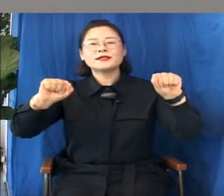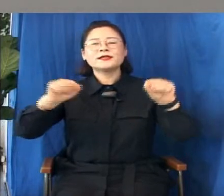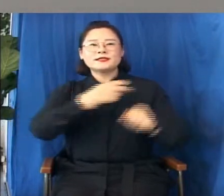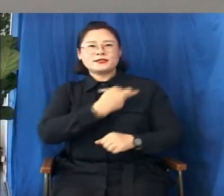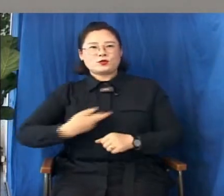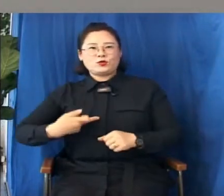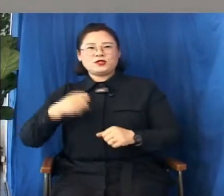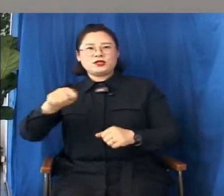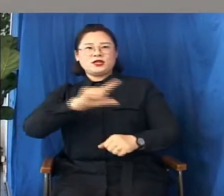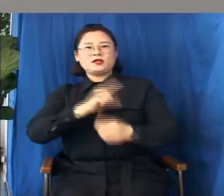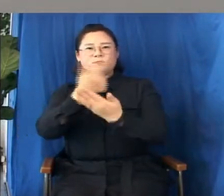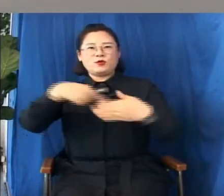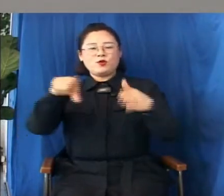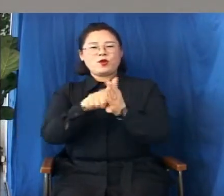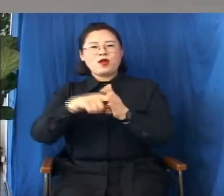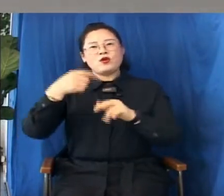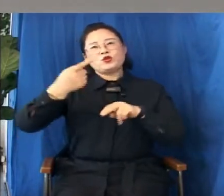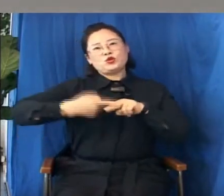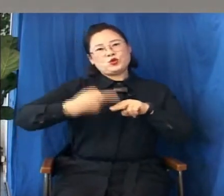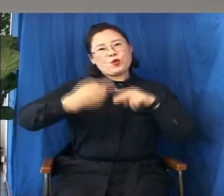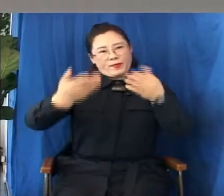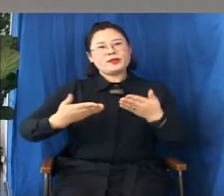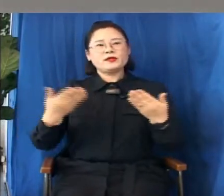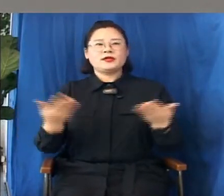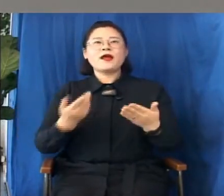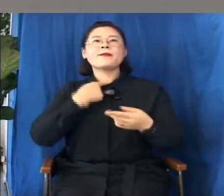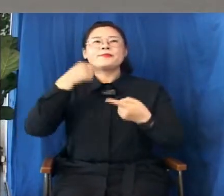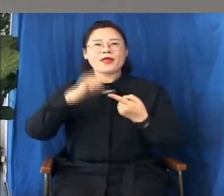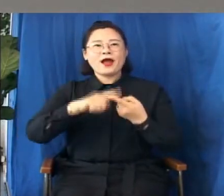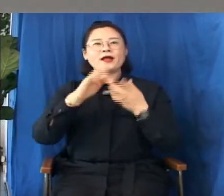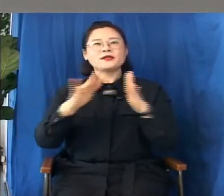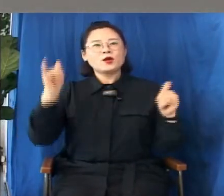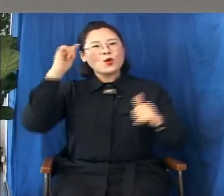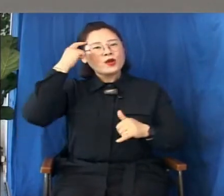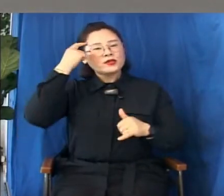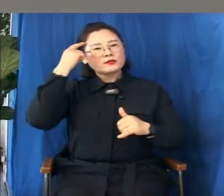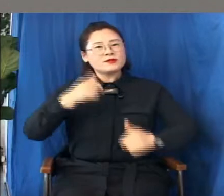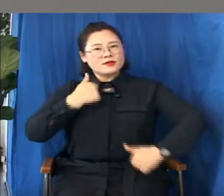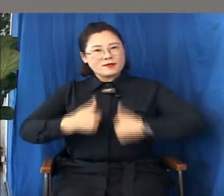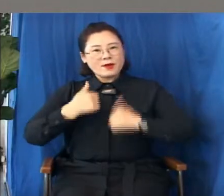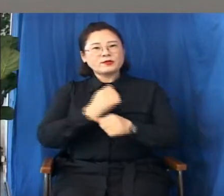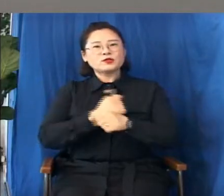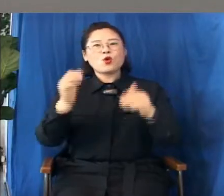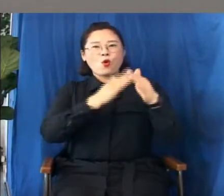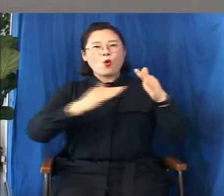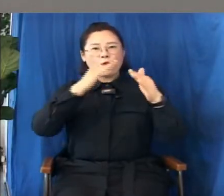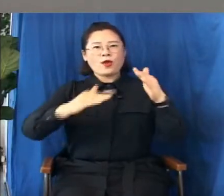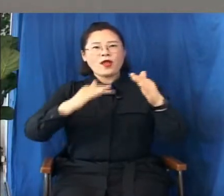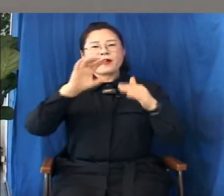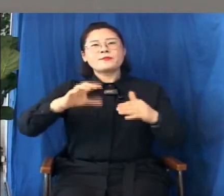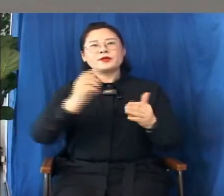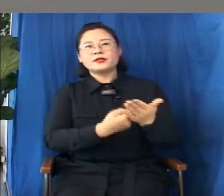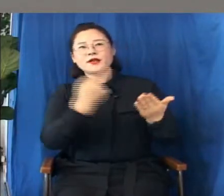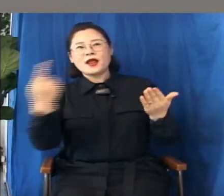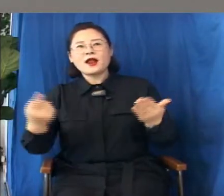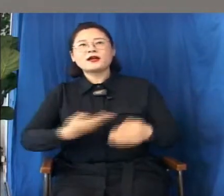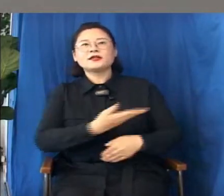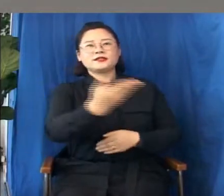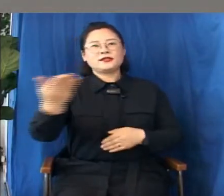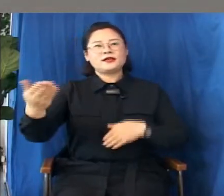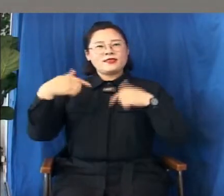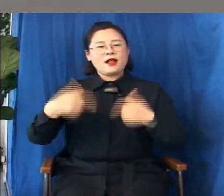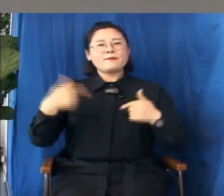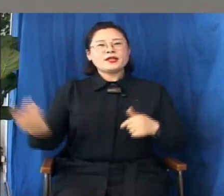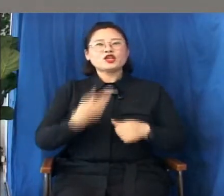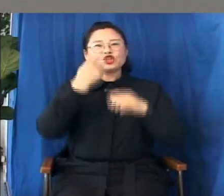능욕받는 일에 합당한 자로 여기심을 기뻐하면서 공회 앞을 떠나니라. 함께 그들이 날마다